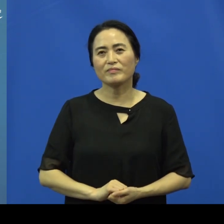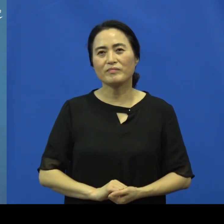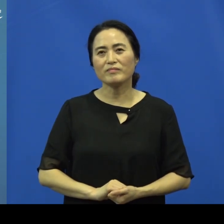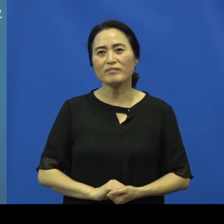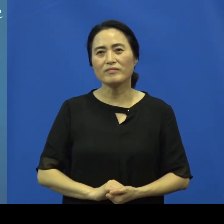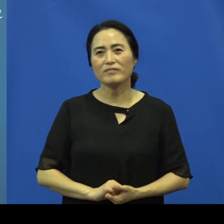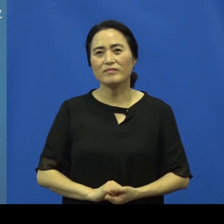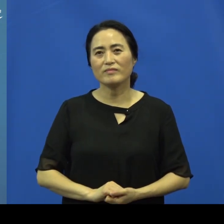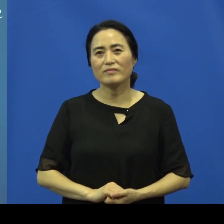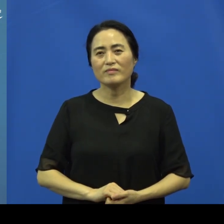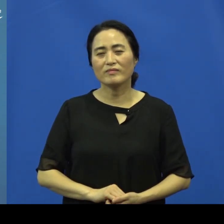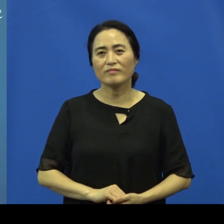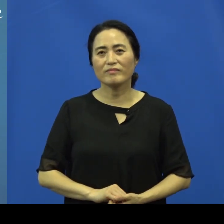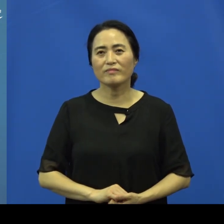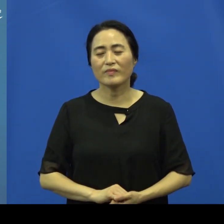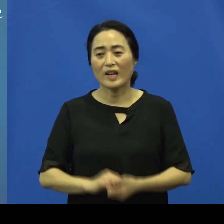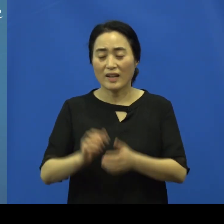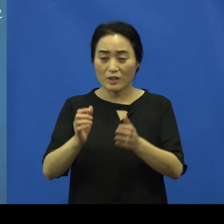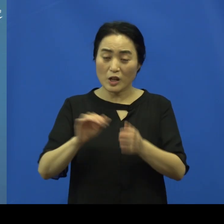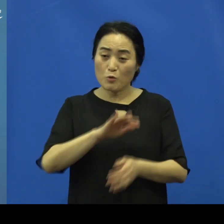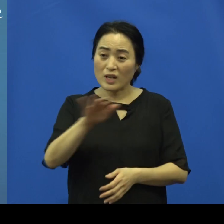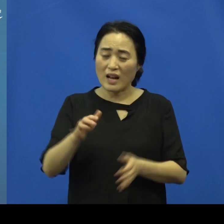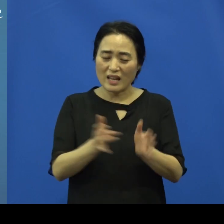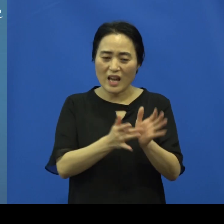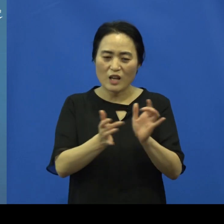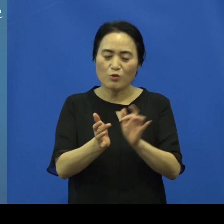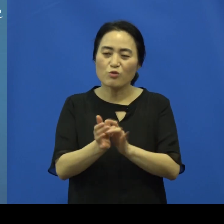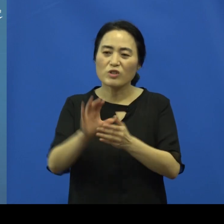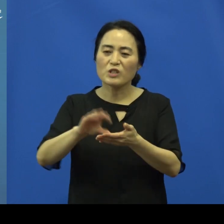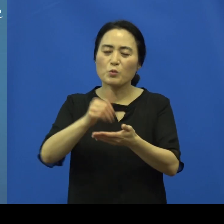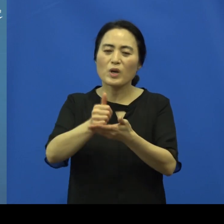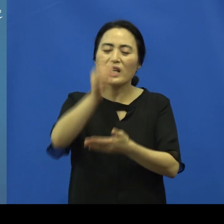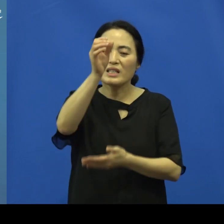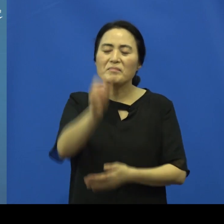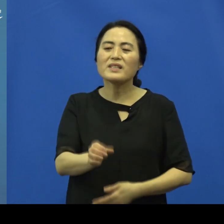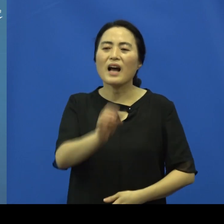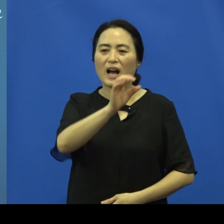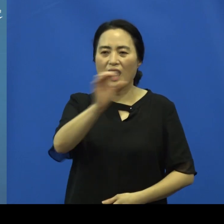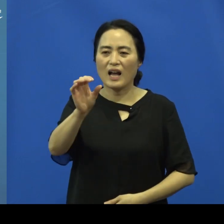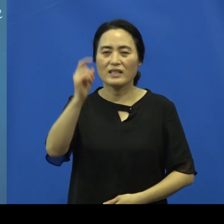여러분, 여기에서 우리가 누구를 만나느냐면 예수 그리스도의 십자가를 만나요.